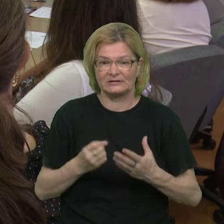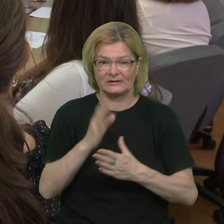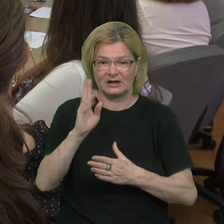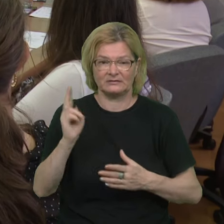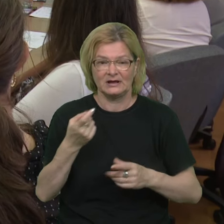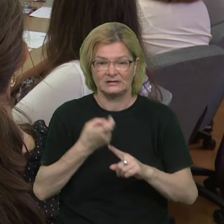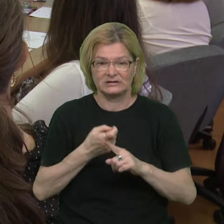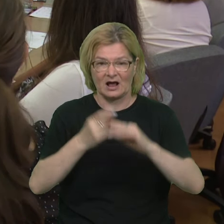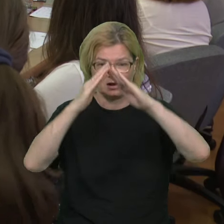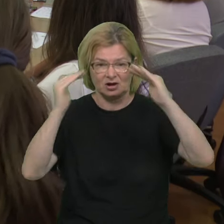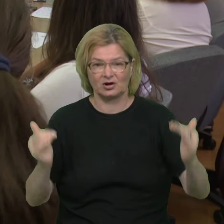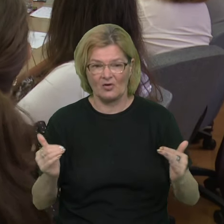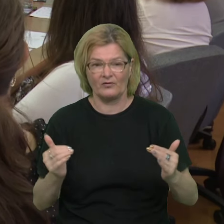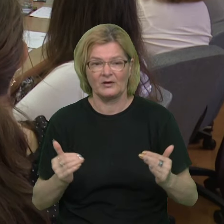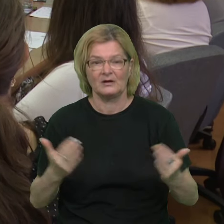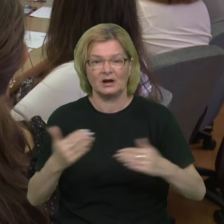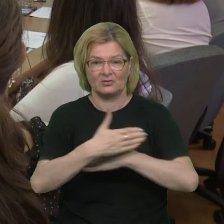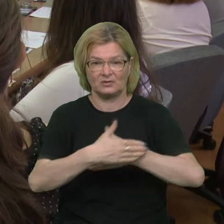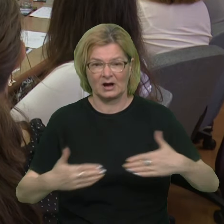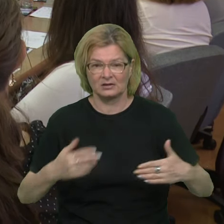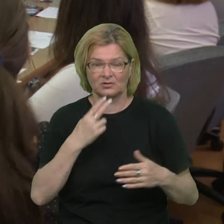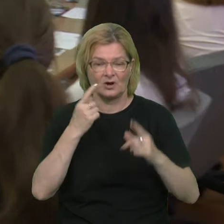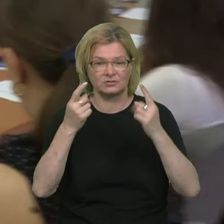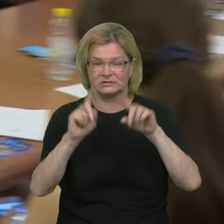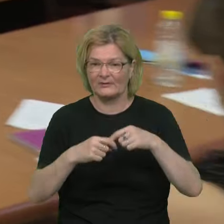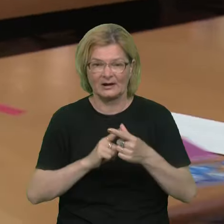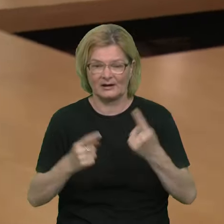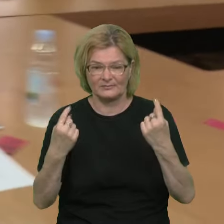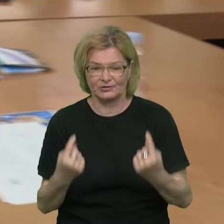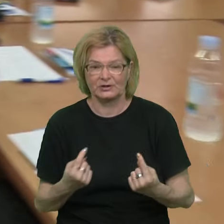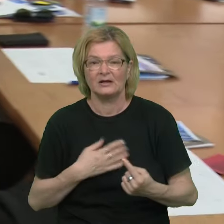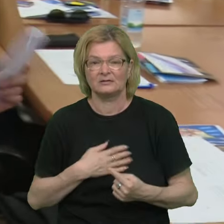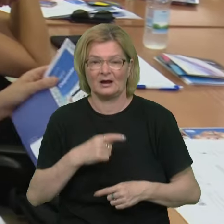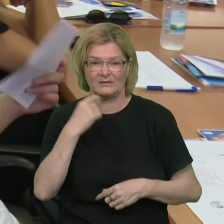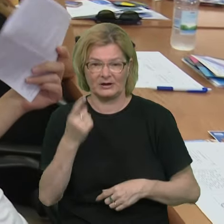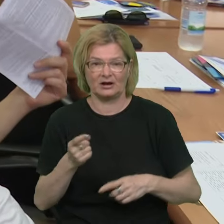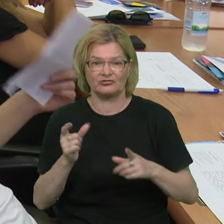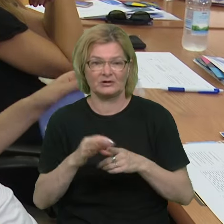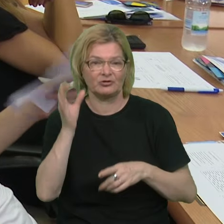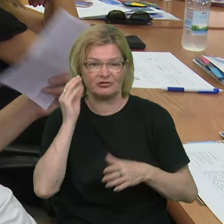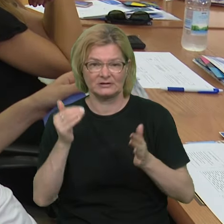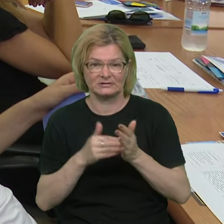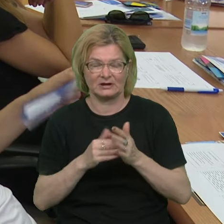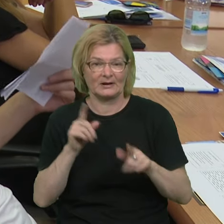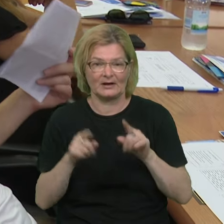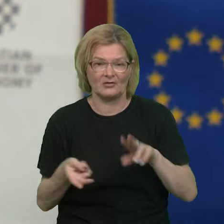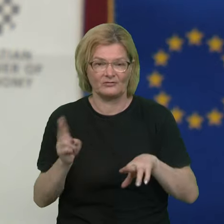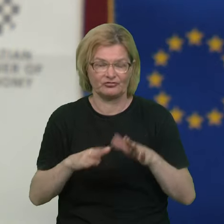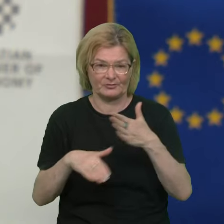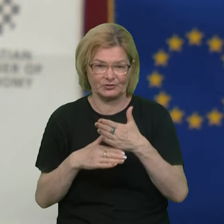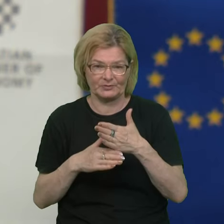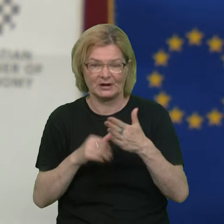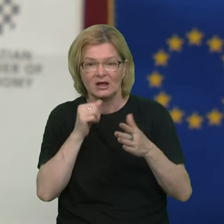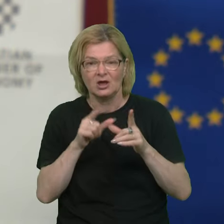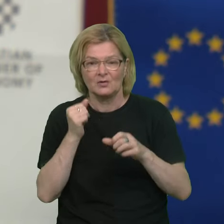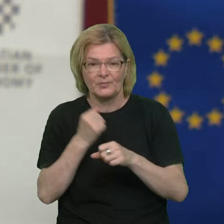stvaramo onaj takozvani stakleni krov, jel, neku granicu koja u stvari ne postoji i htjela bi reći da bi žene se trebale nekako